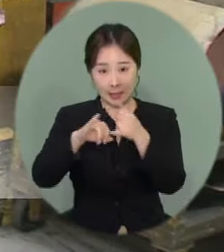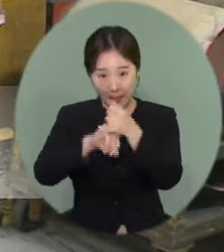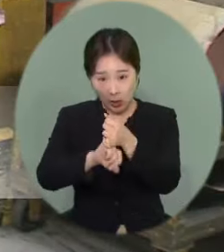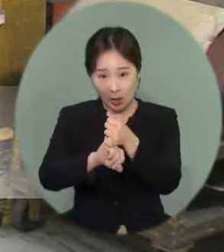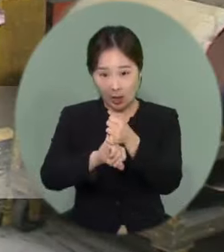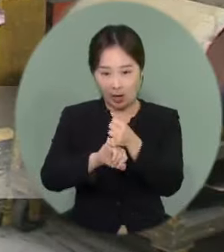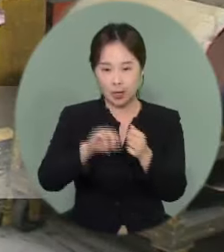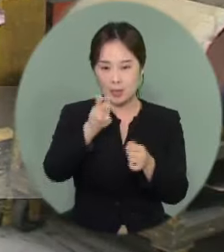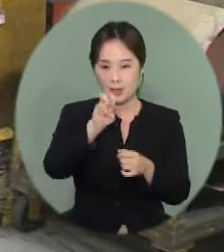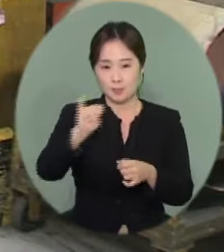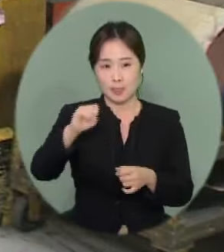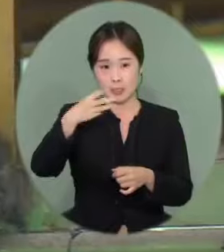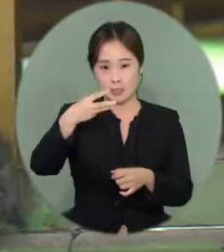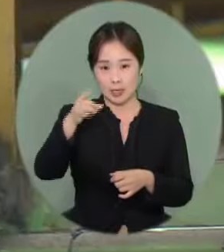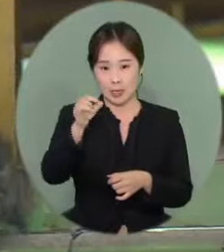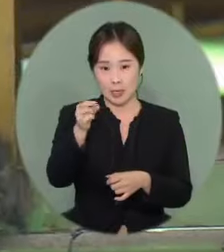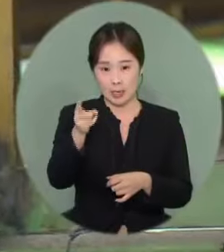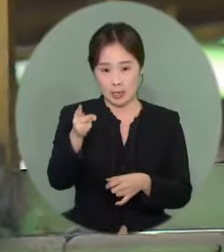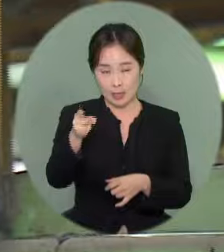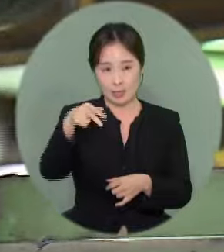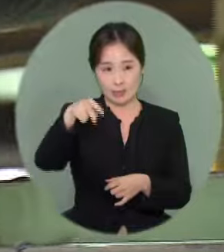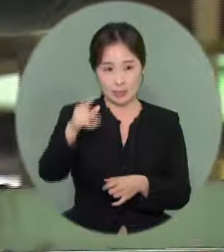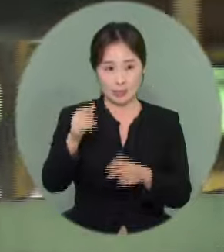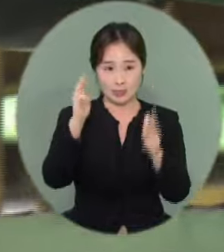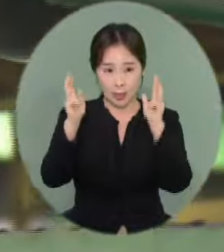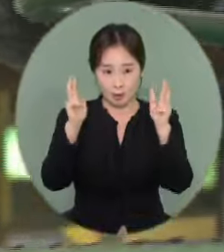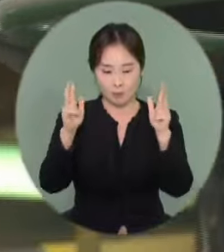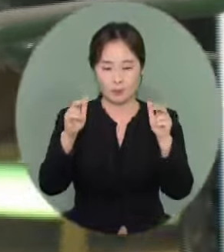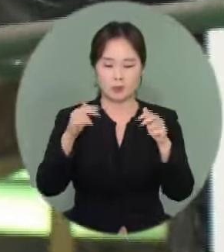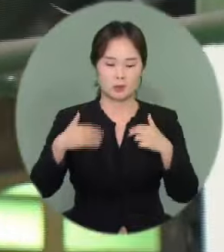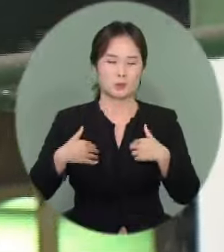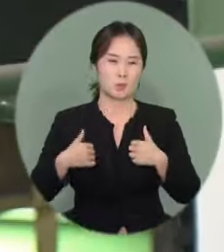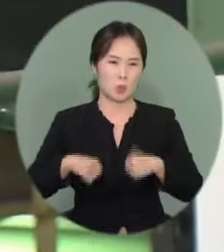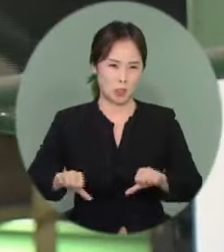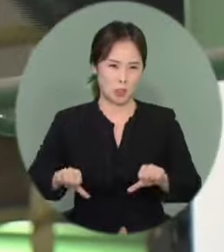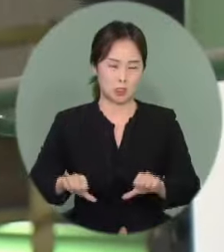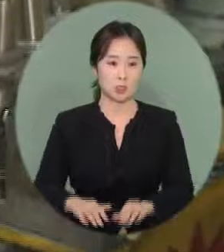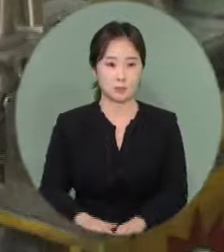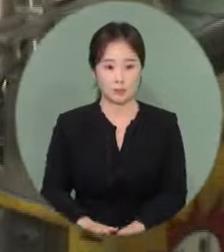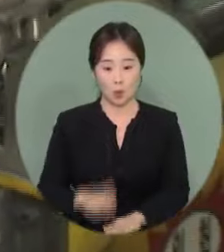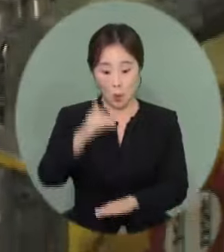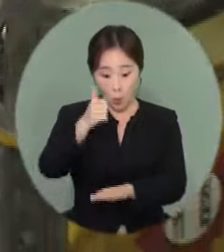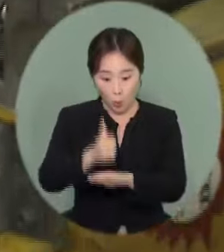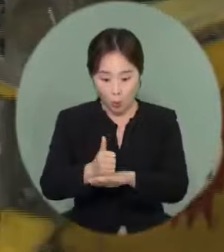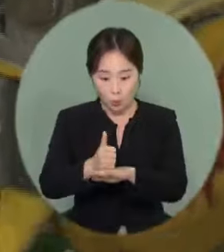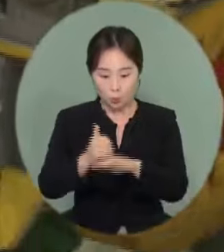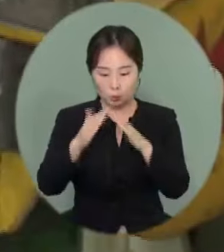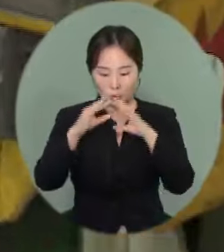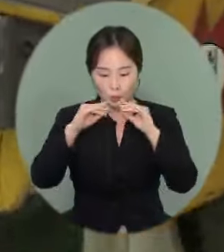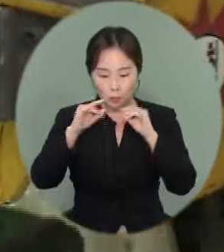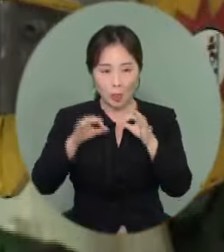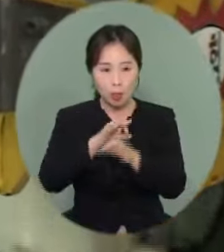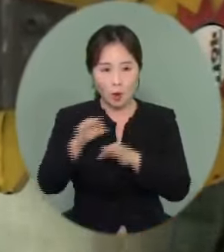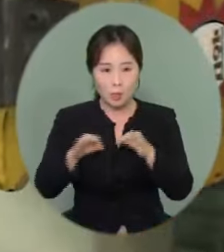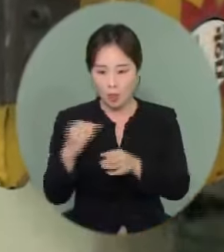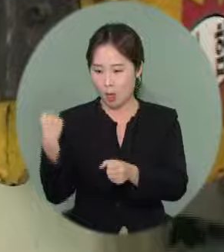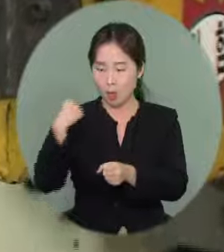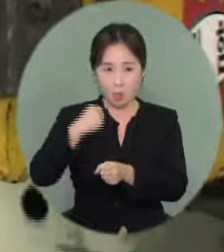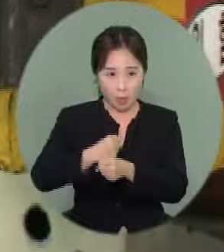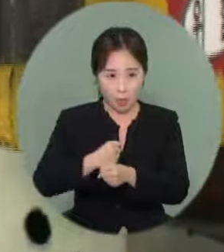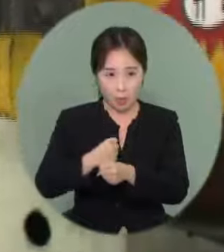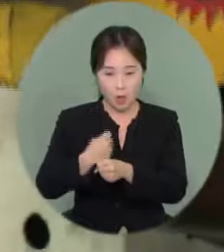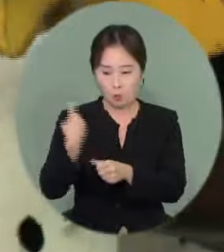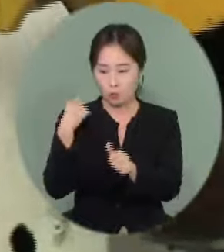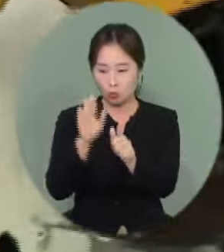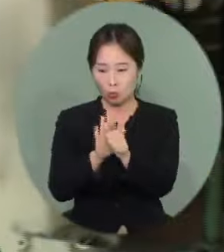미래에셋 컨소시엄도 사업을 포기하고 손을 떼버린 상황입니다. 결국 부동산 경기가 회복되고 새로운 투자자가